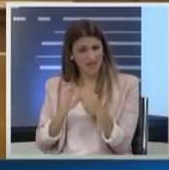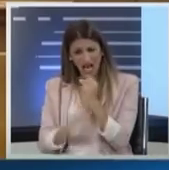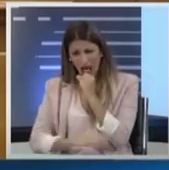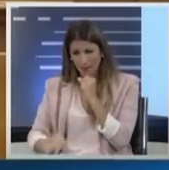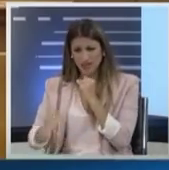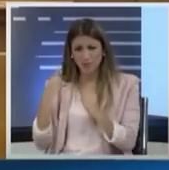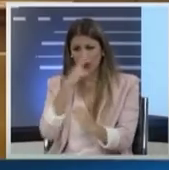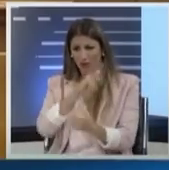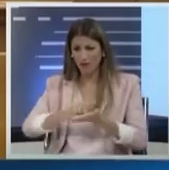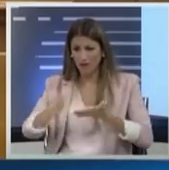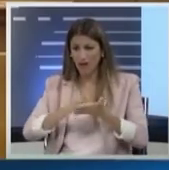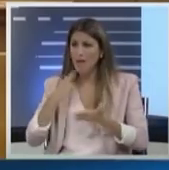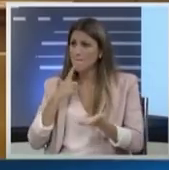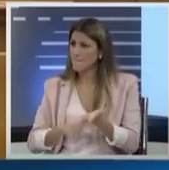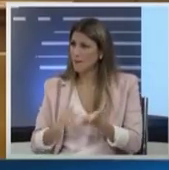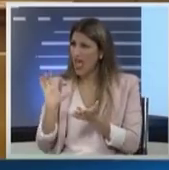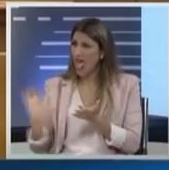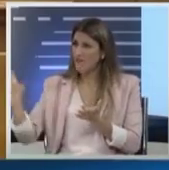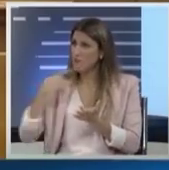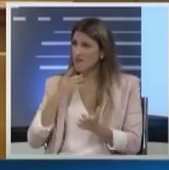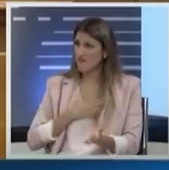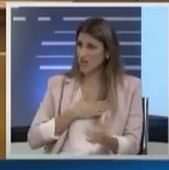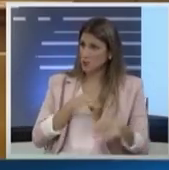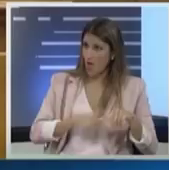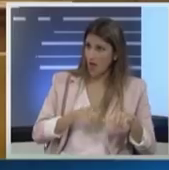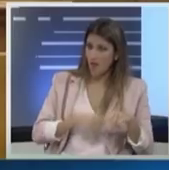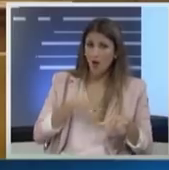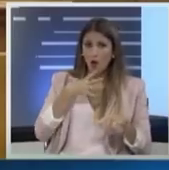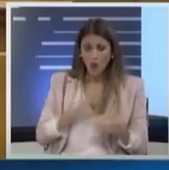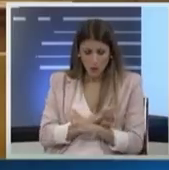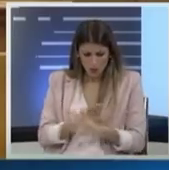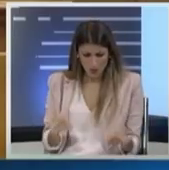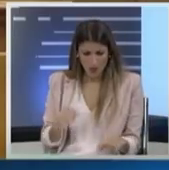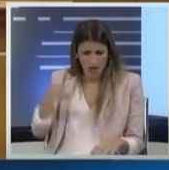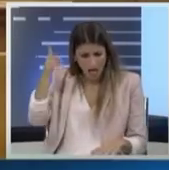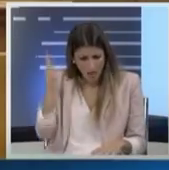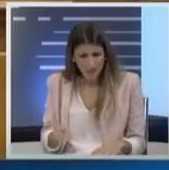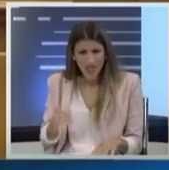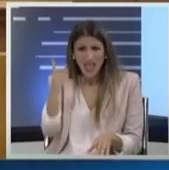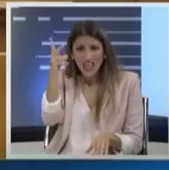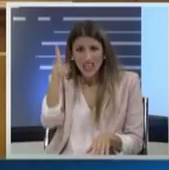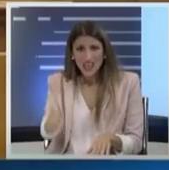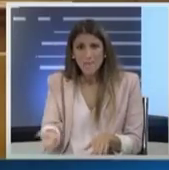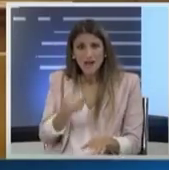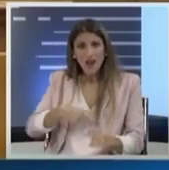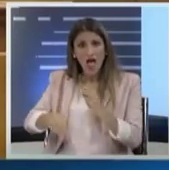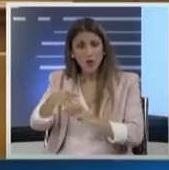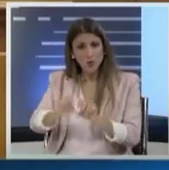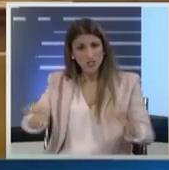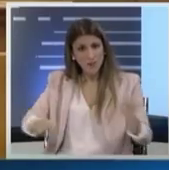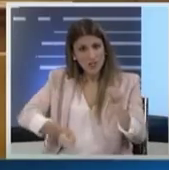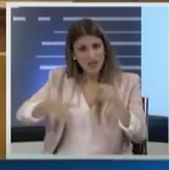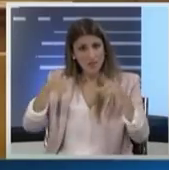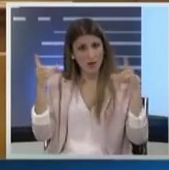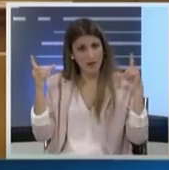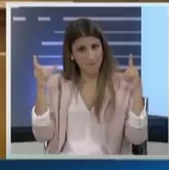Ευρώπη να μας χαριστεί, διότι αυτό θα θέσει εκτός των άλλων σε κίνδυνο και τη δική σας προεκλογική καμπάνια.